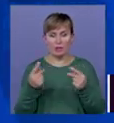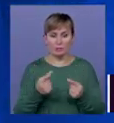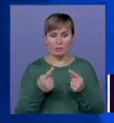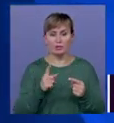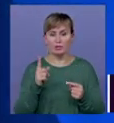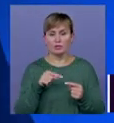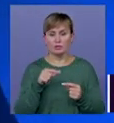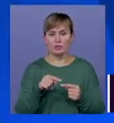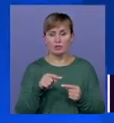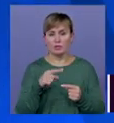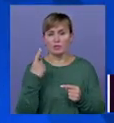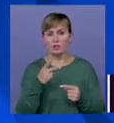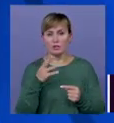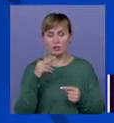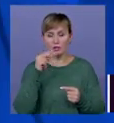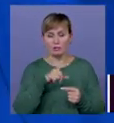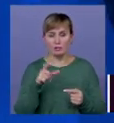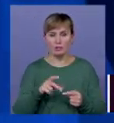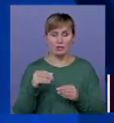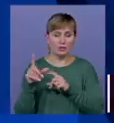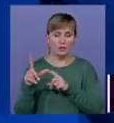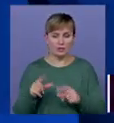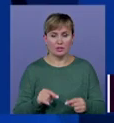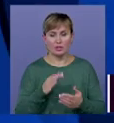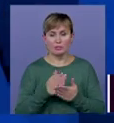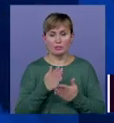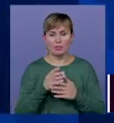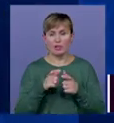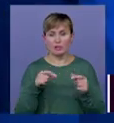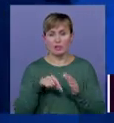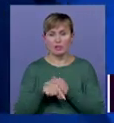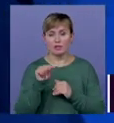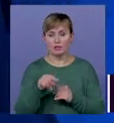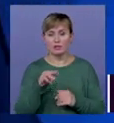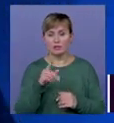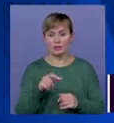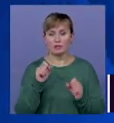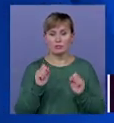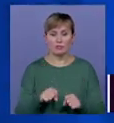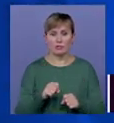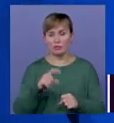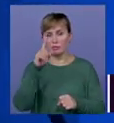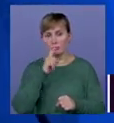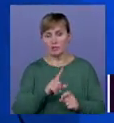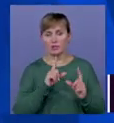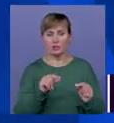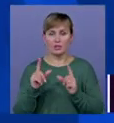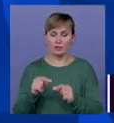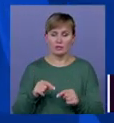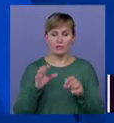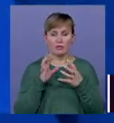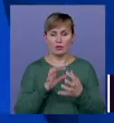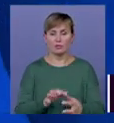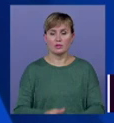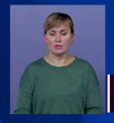что тариф для учащихся в разы ниже, и имея на карте, к примеру, 1000 тенге, можно целый месяц разъезжать в общественном